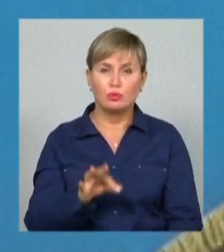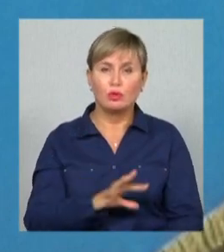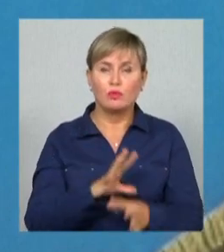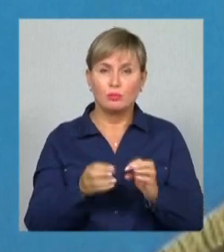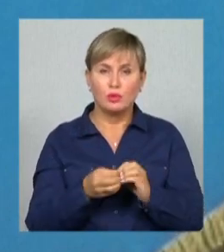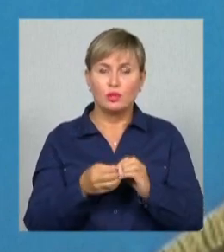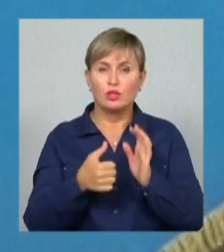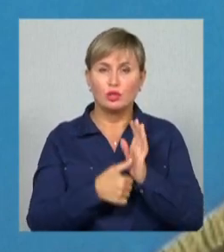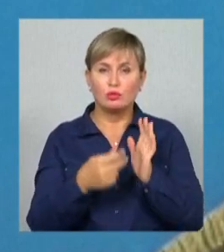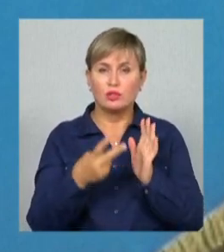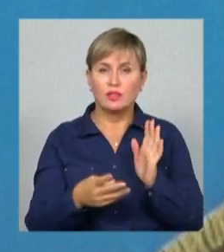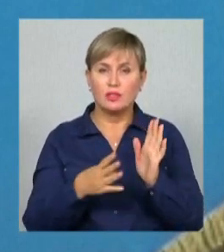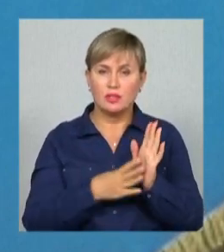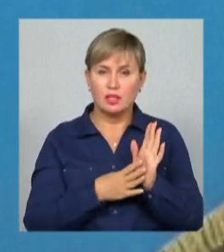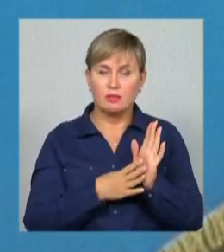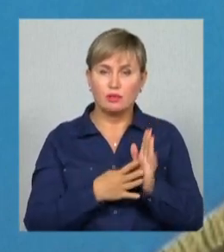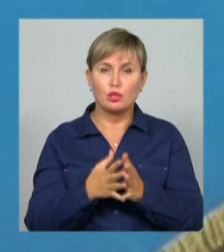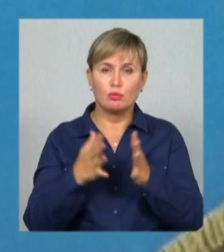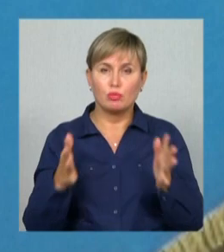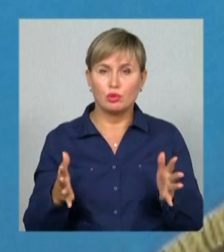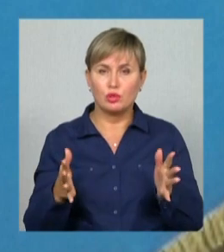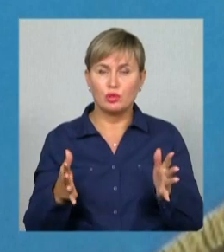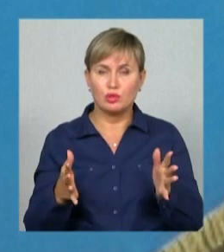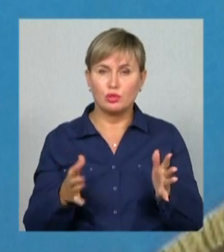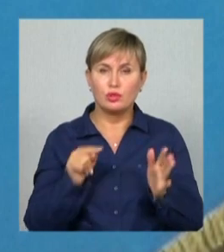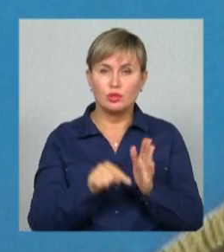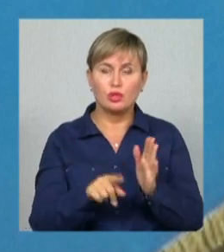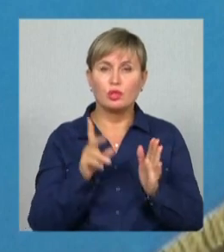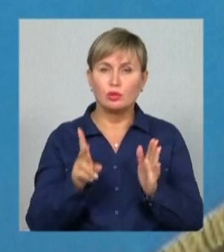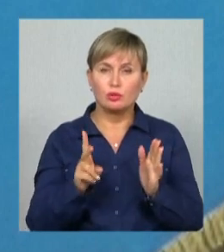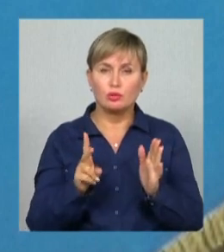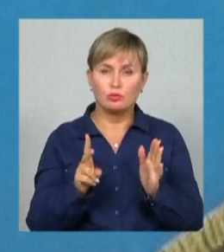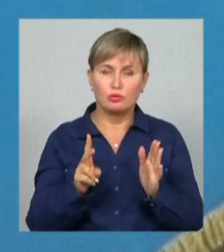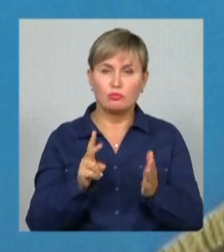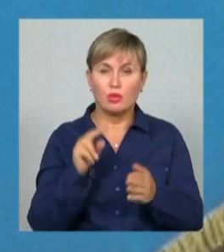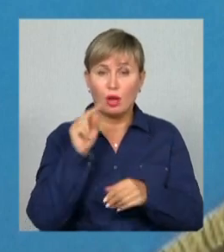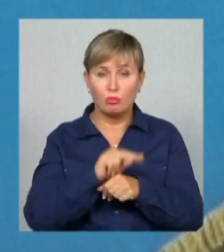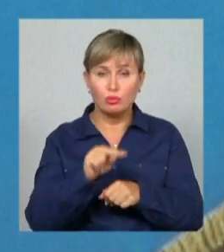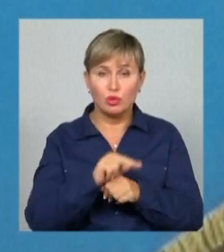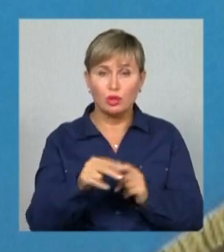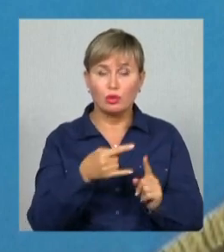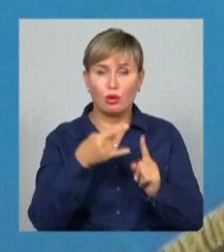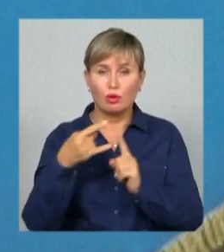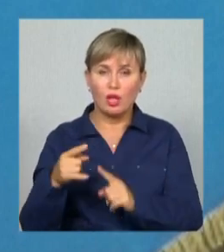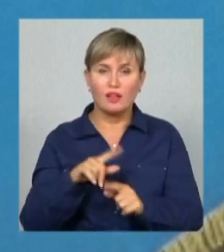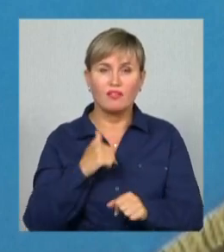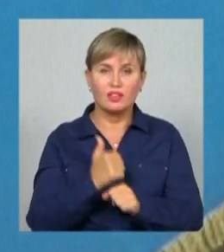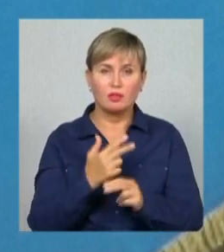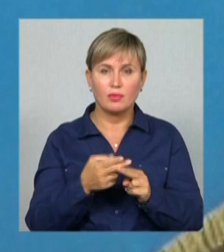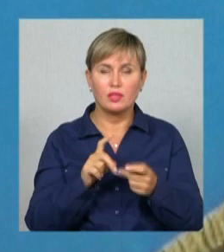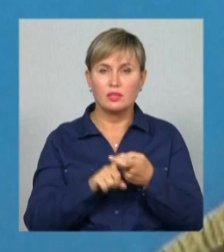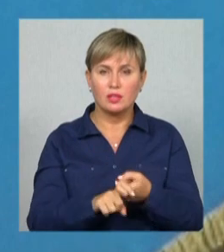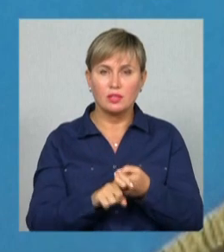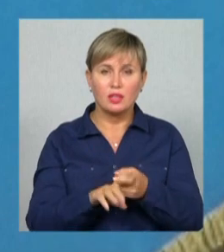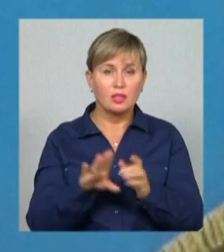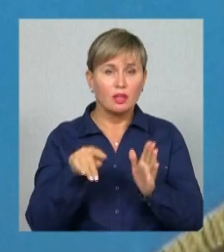вот 629, больше вот те, которые обучаются онлайн, но в основном это заражение идет